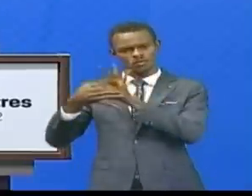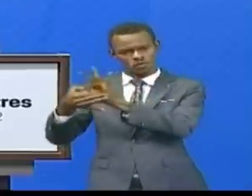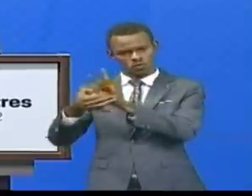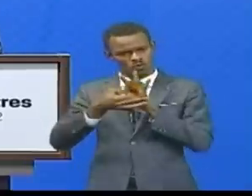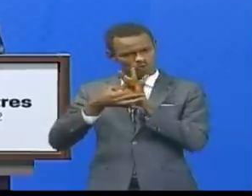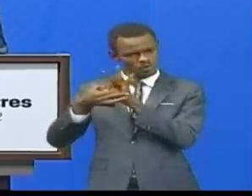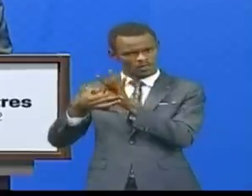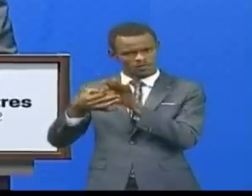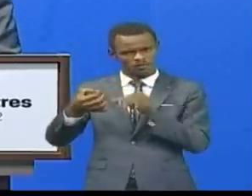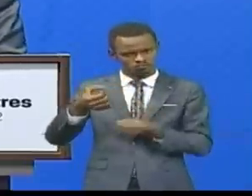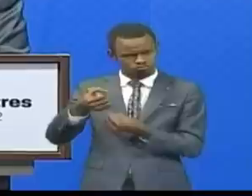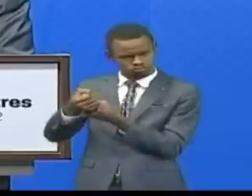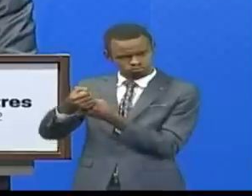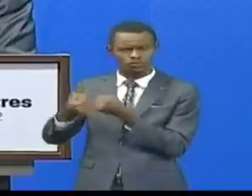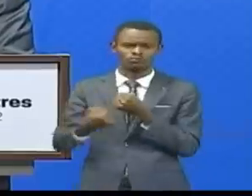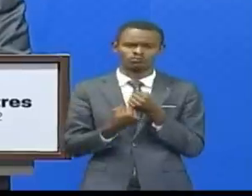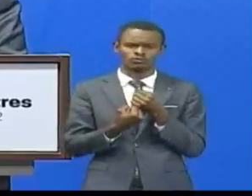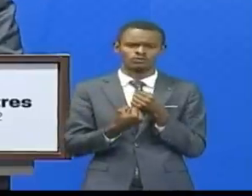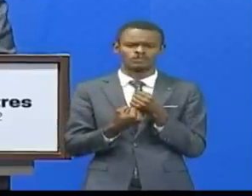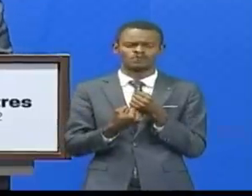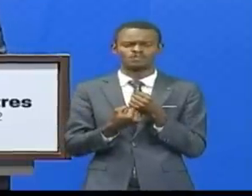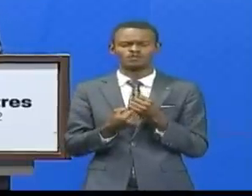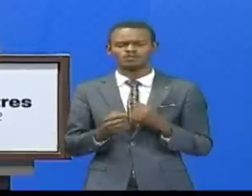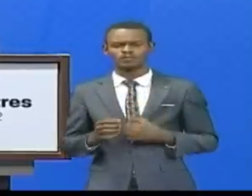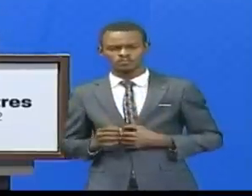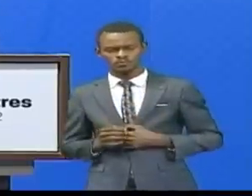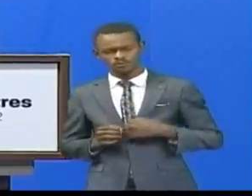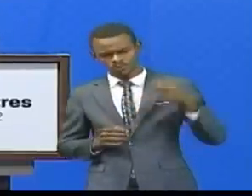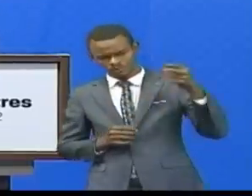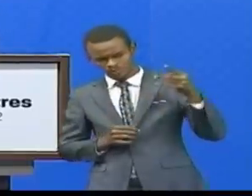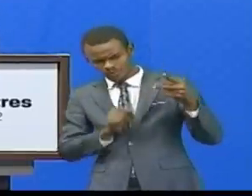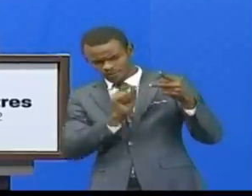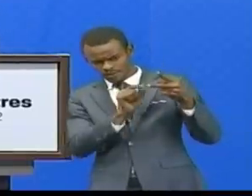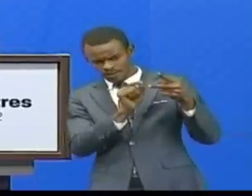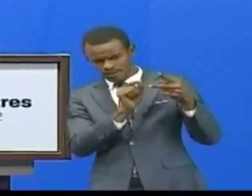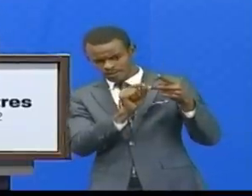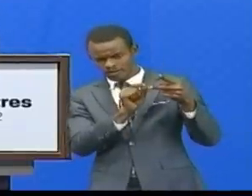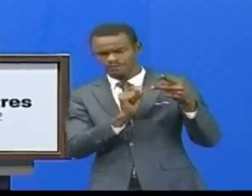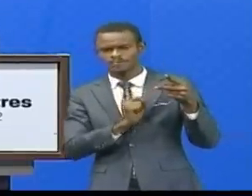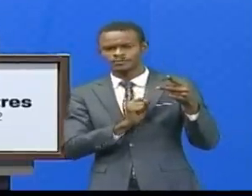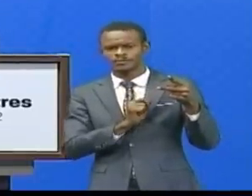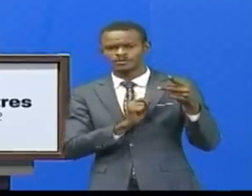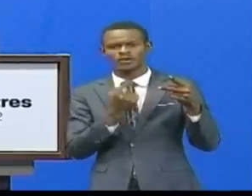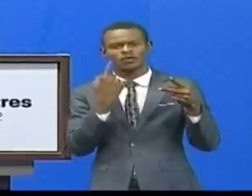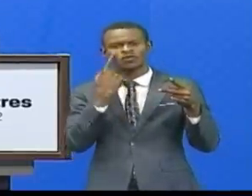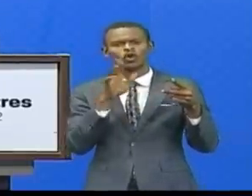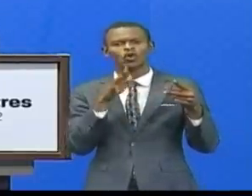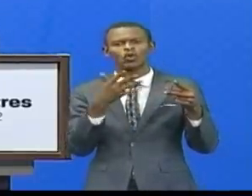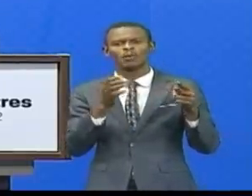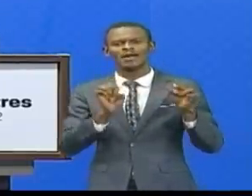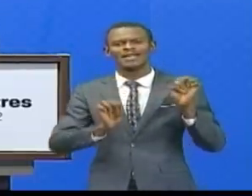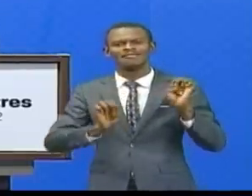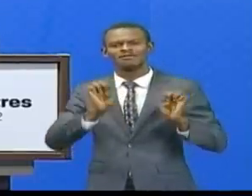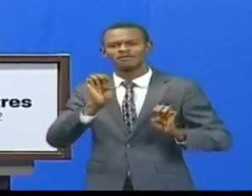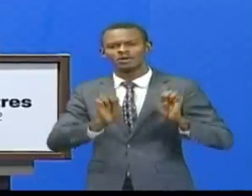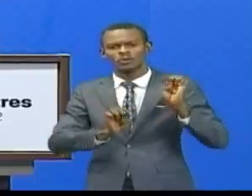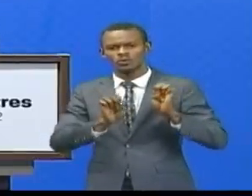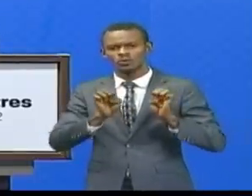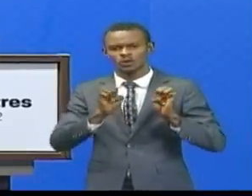2. De l'auto-évaluation à mi-parcours de l'action gouvernementale.